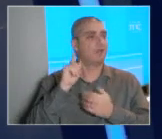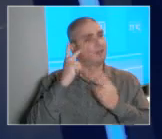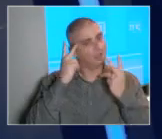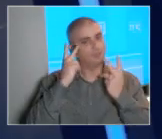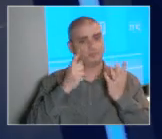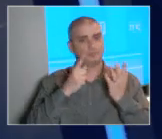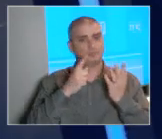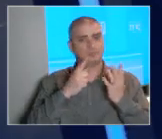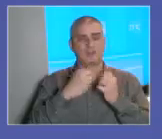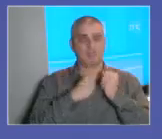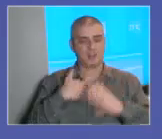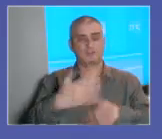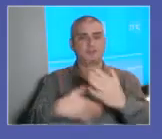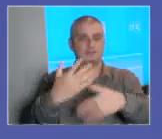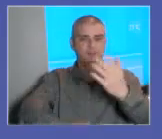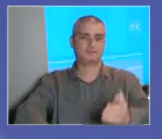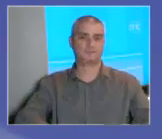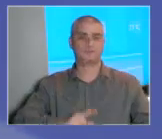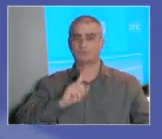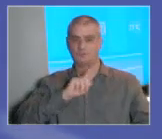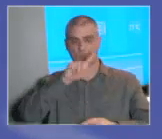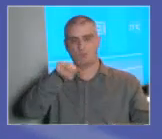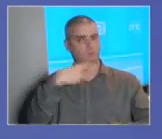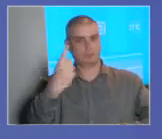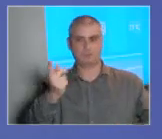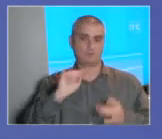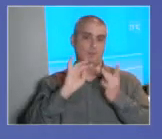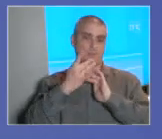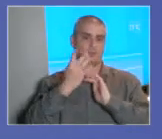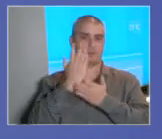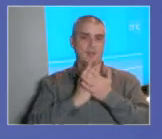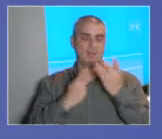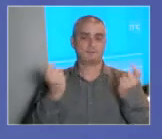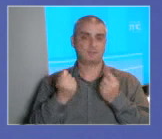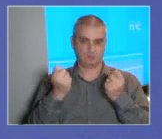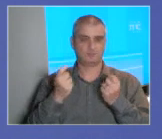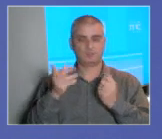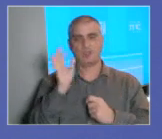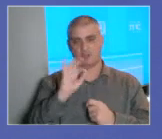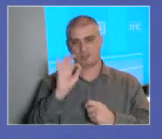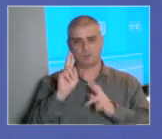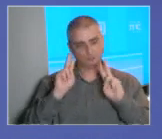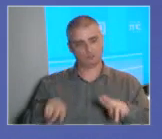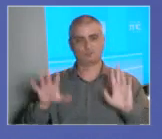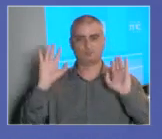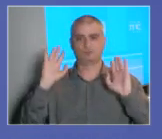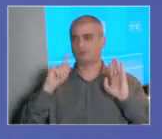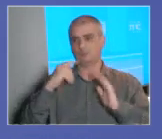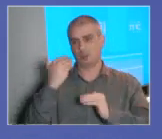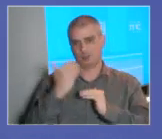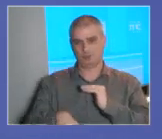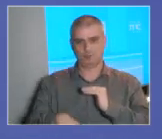רק לומר, הדרמה מתגלגלת. הדרמה מתגלגלת, והוא לא פוסל את עצמו בניגוד לחלק מהפרסומים, זה עדיין שריר. וזו לא